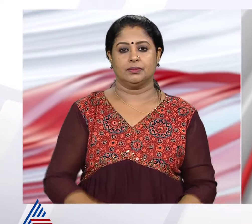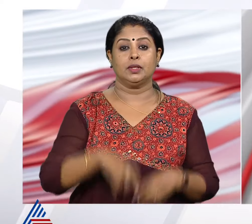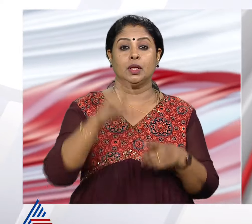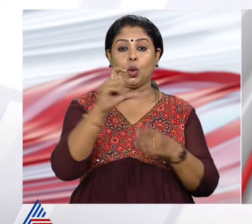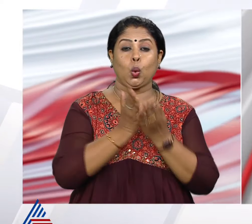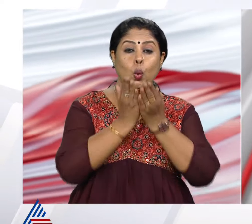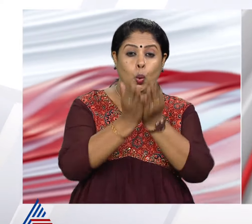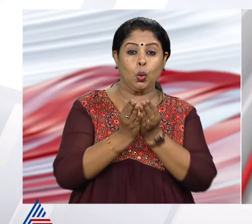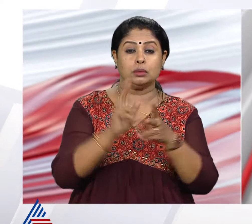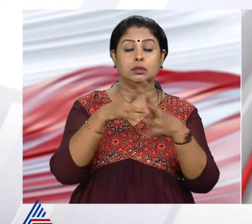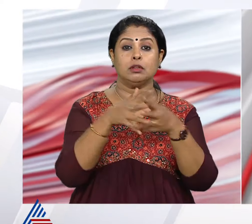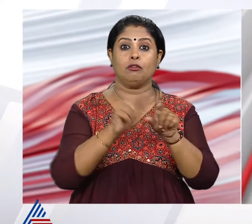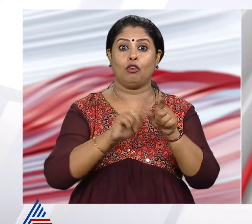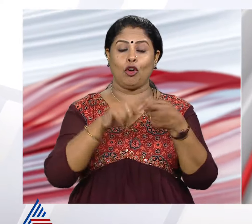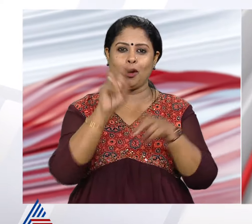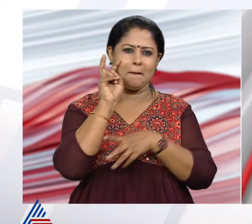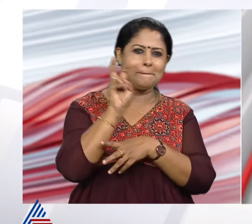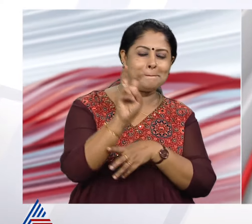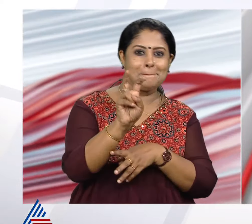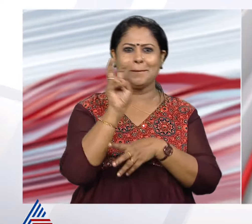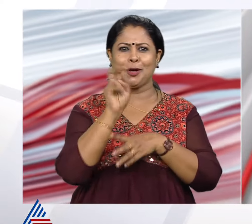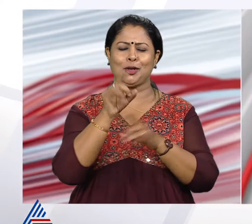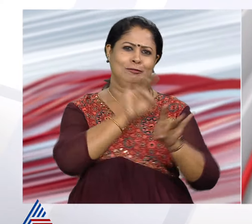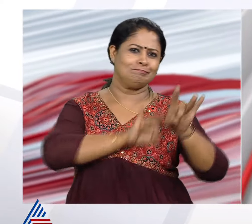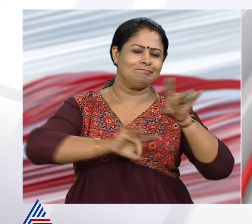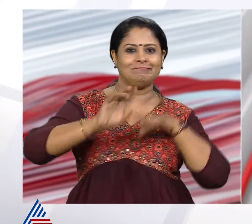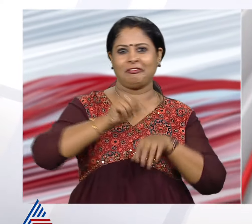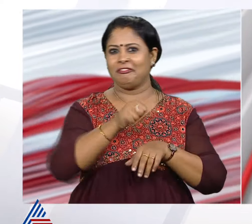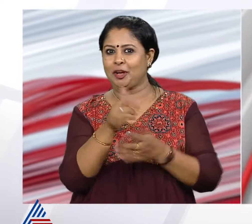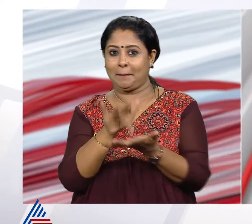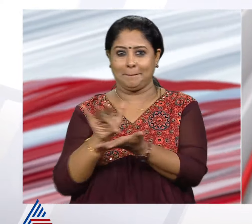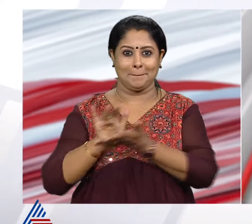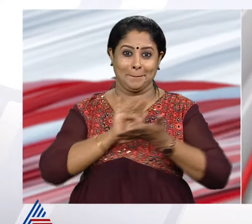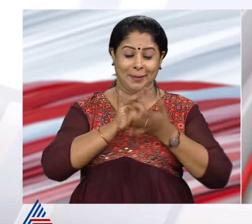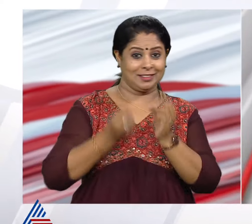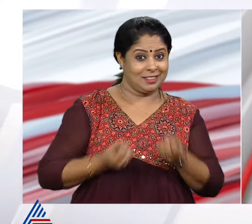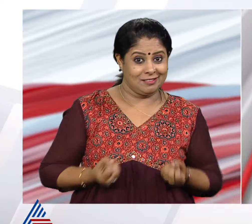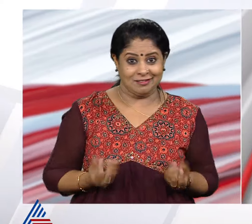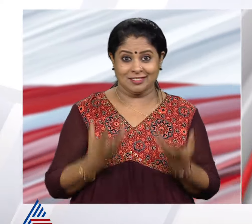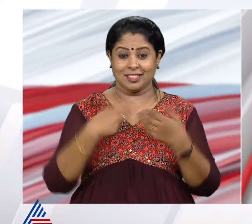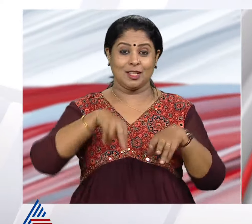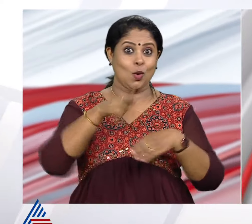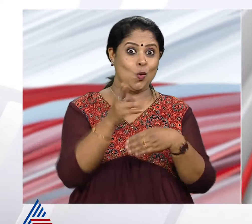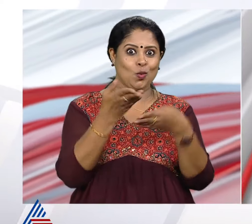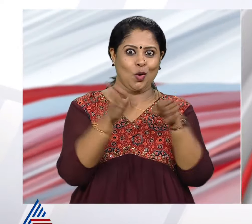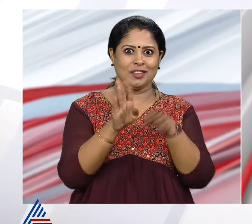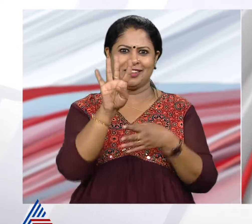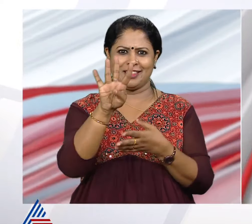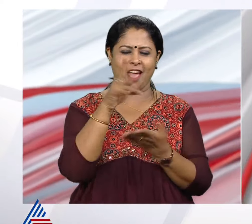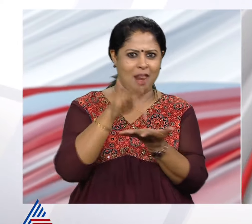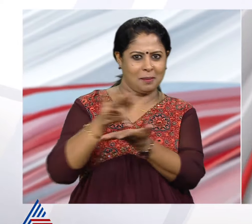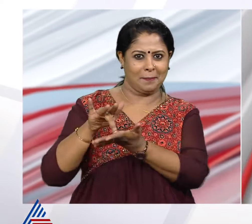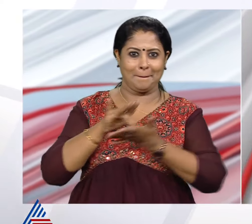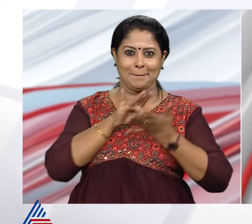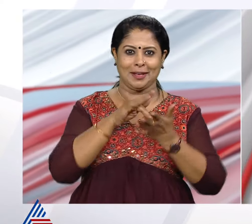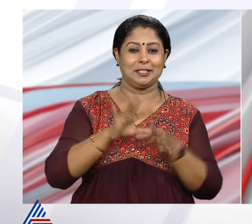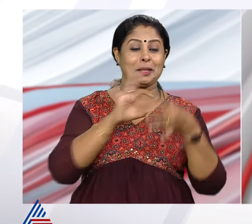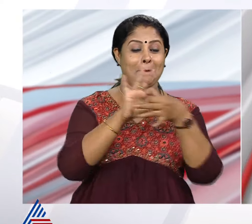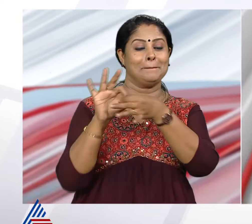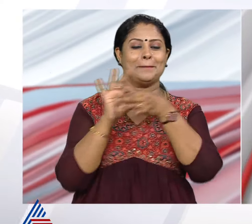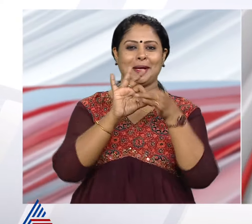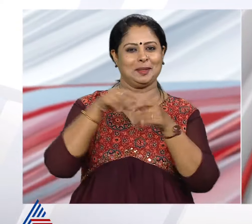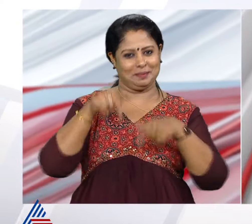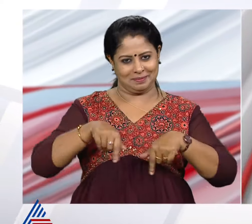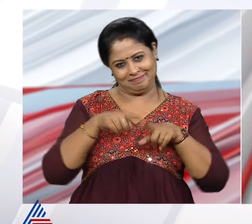കൊച്ചി വാട്ടർ മെട്രോ നഗരത്തിന്റെ ദ്വീപുകളിലേക്കും പുതിയ റൂട്ടുകളിൽ വാട്ടർ മെട്രോ സർവീസ് തുടങ്ങി. കഴിഞ്ഞ ദിവസം ഉദ്ഘാടനം ചെയ്ത 4 ടെർമിനലുകൾ കേന്ദ്രീകരിച്ചാണ് പുതിയ